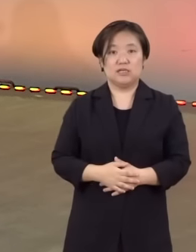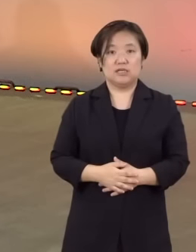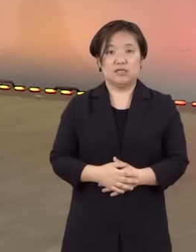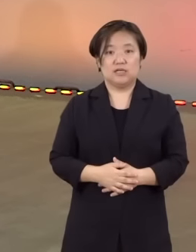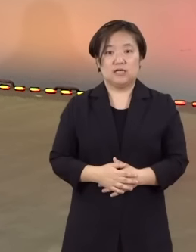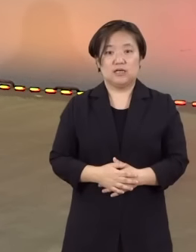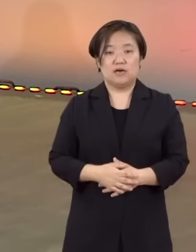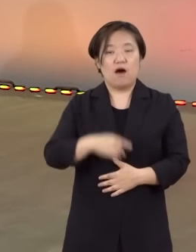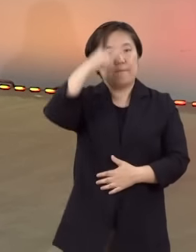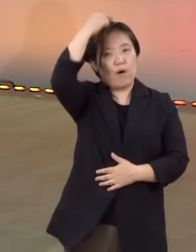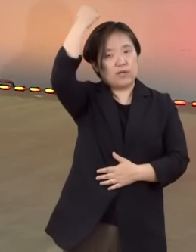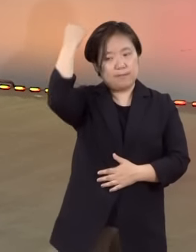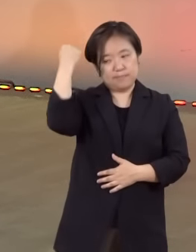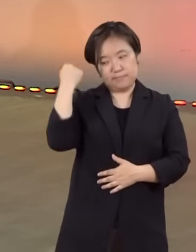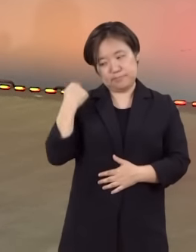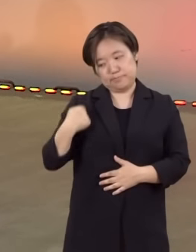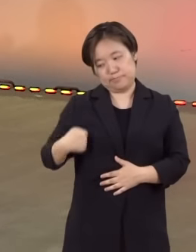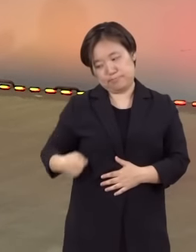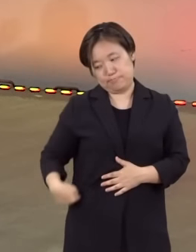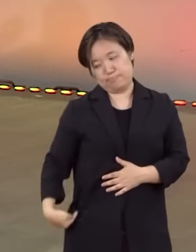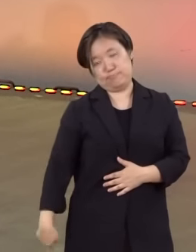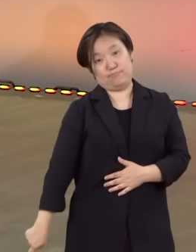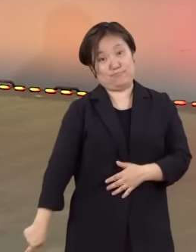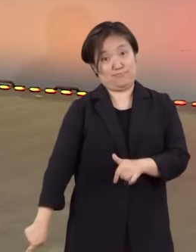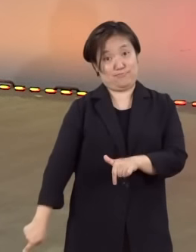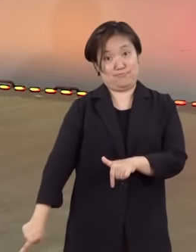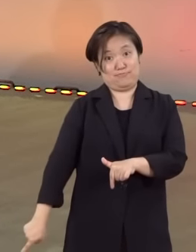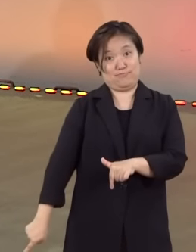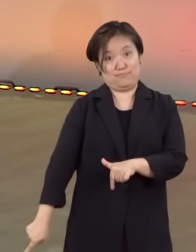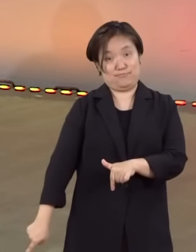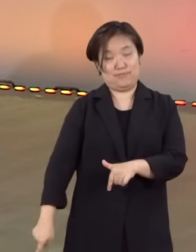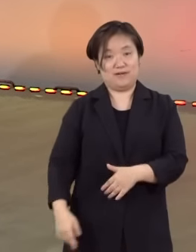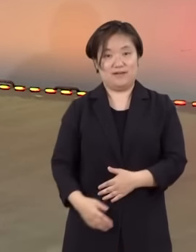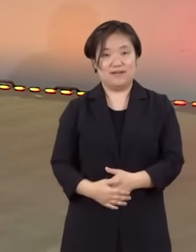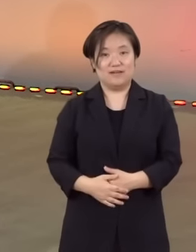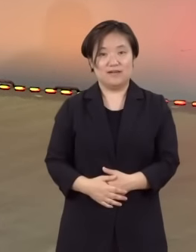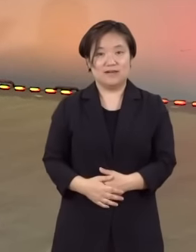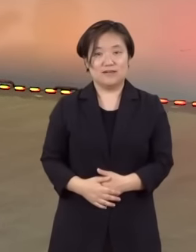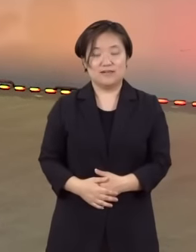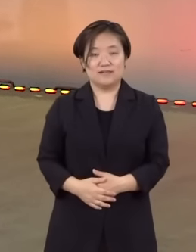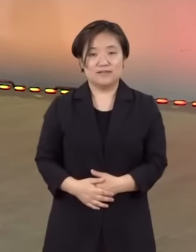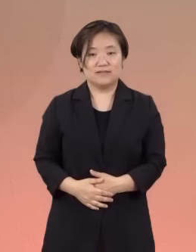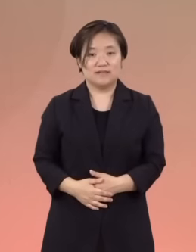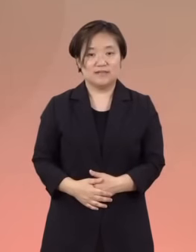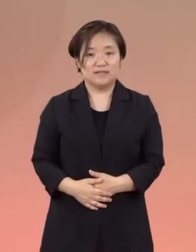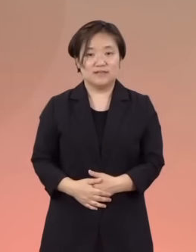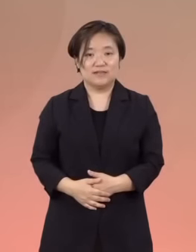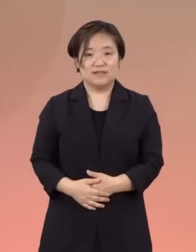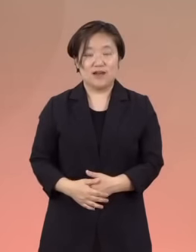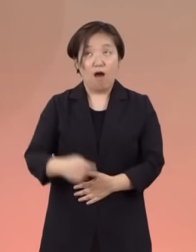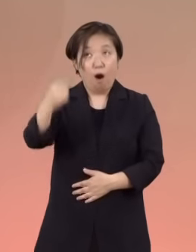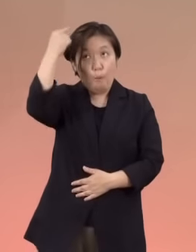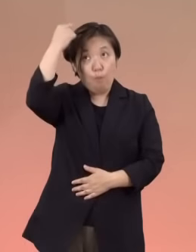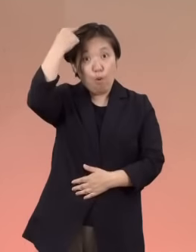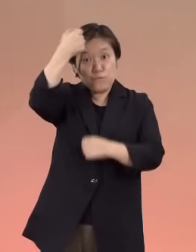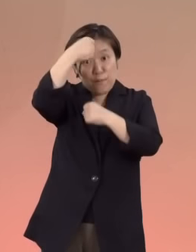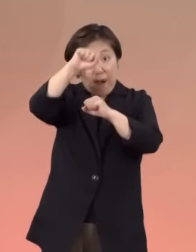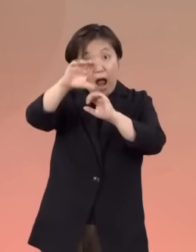머리부터 발끝까지 머리카락이 길게 있었습니다 여자키가